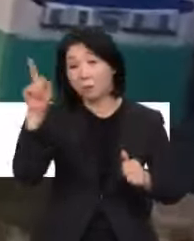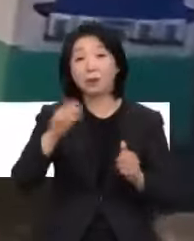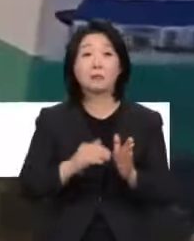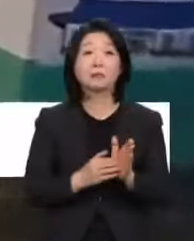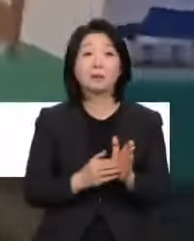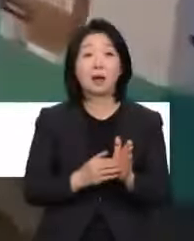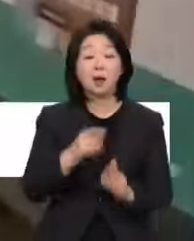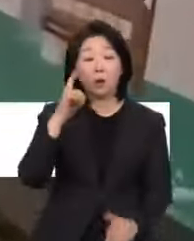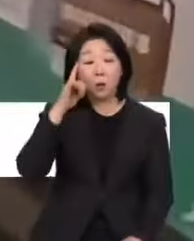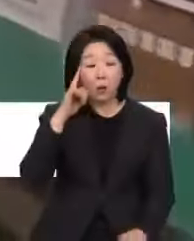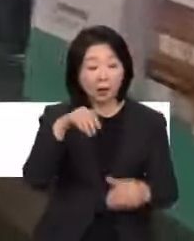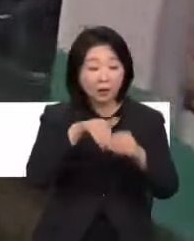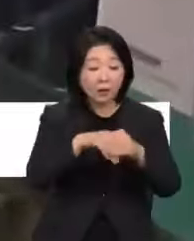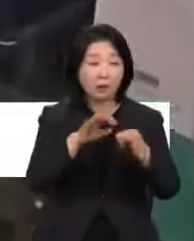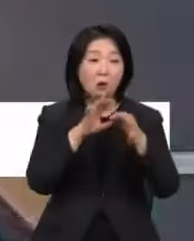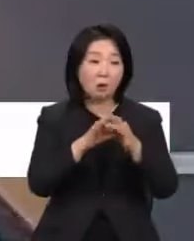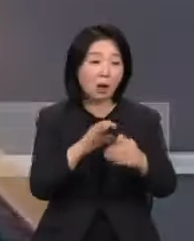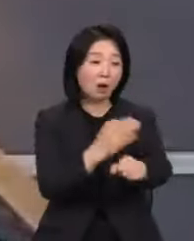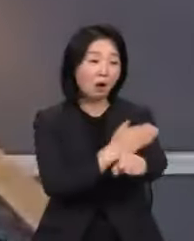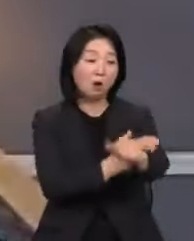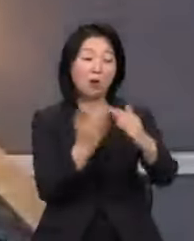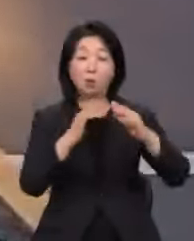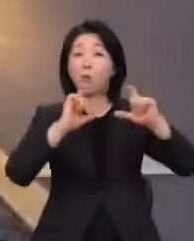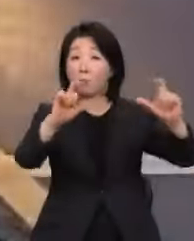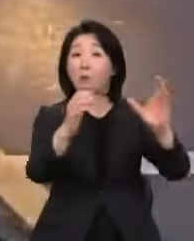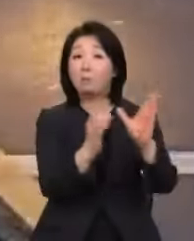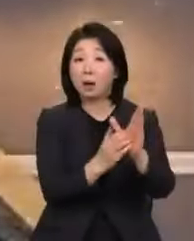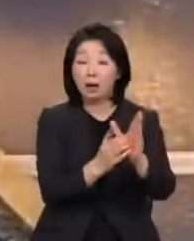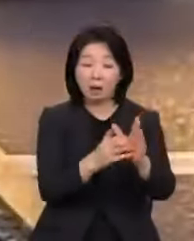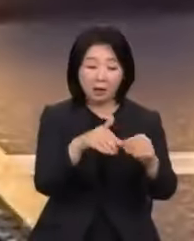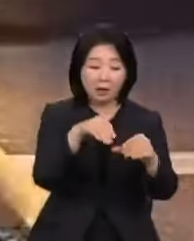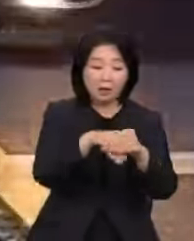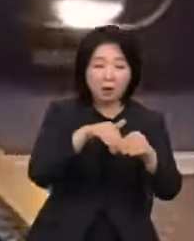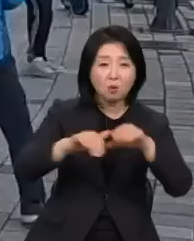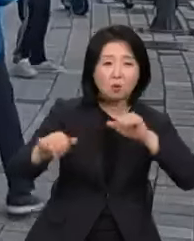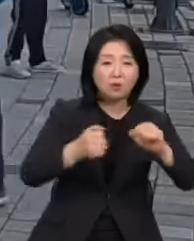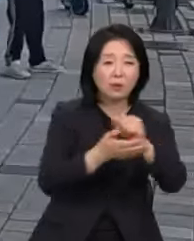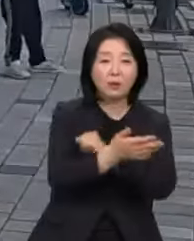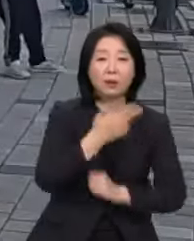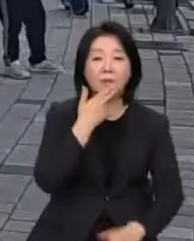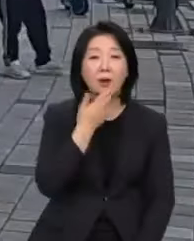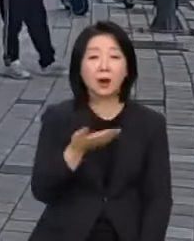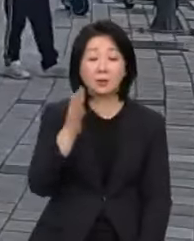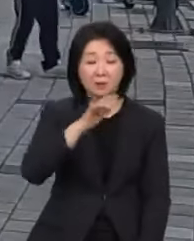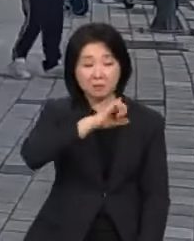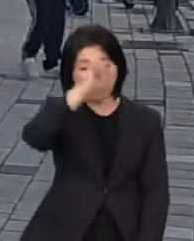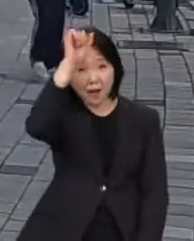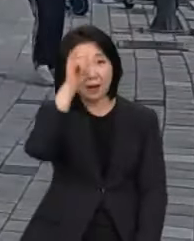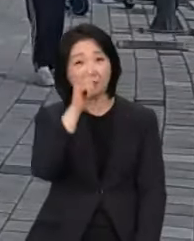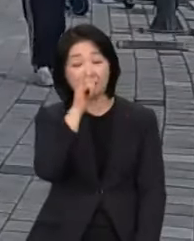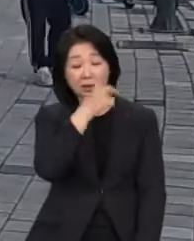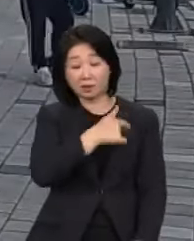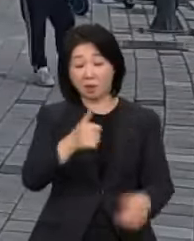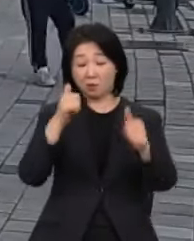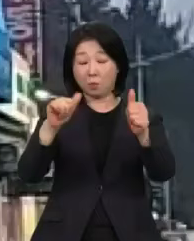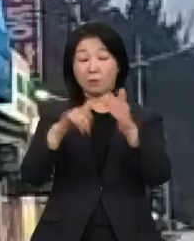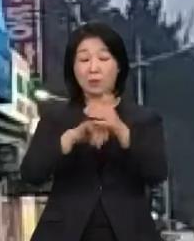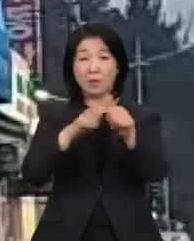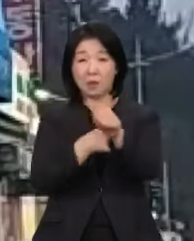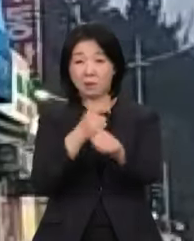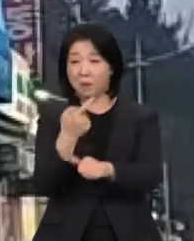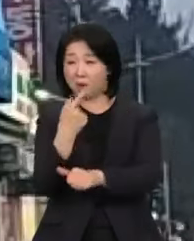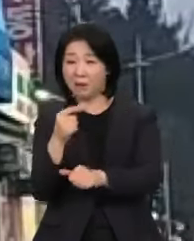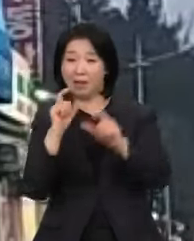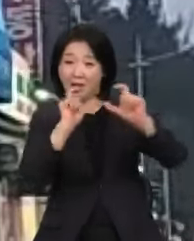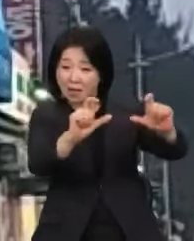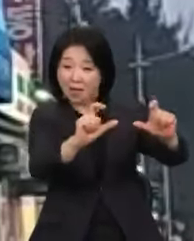선거법상 허위사실 공표 혐의입니다. 선거운동에는 영향을 미치지 않지만 당선이 되더라도 대법원에서 벌금 100만 원 이상의